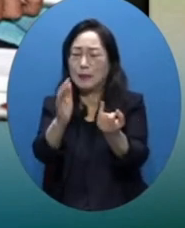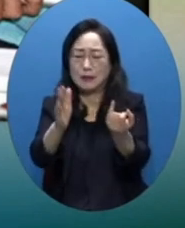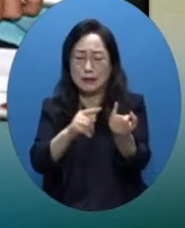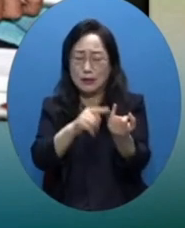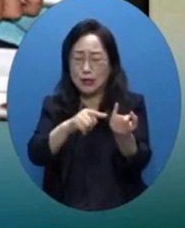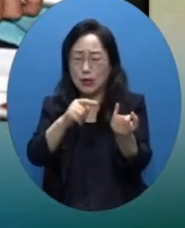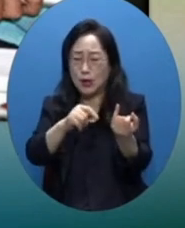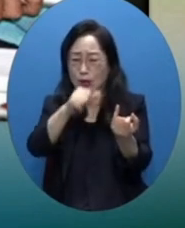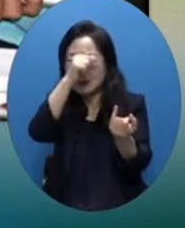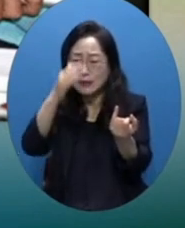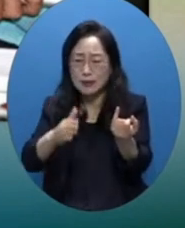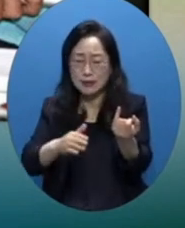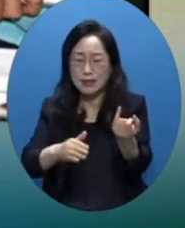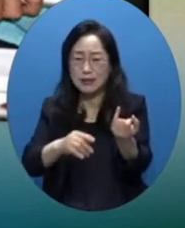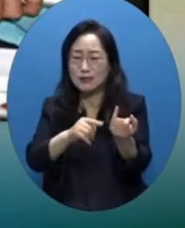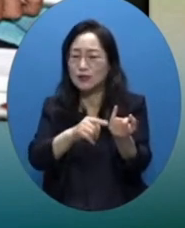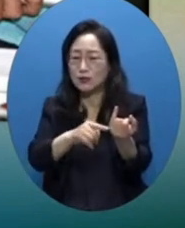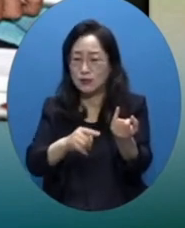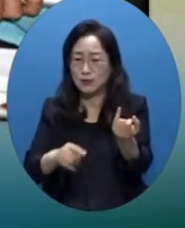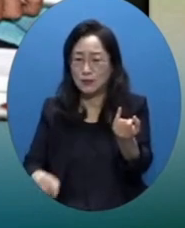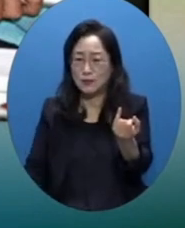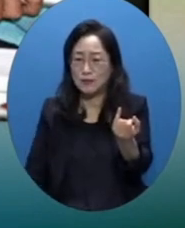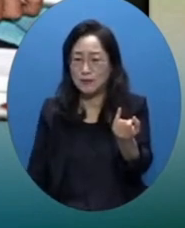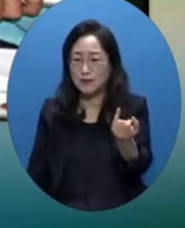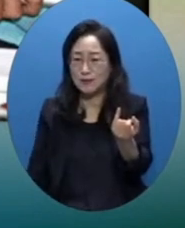인생 평생